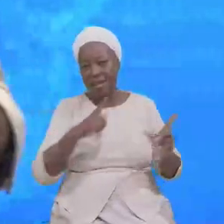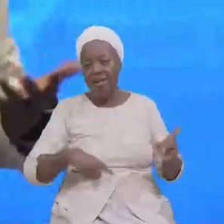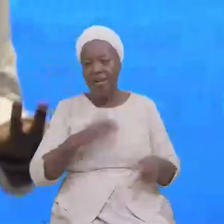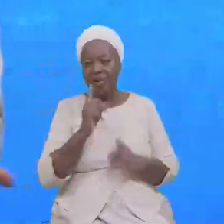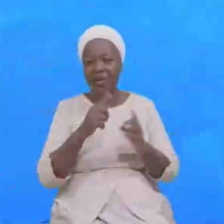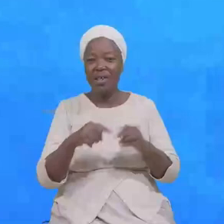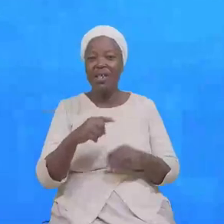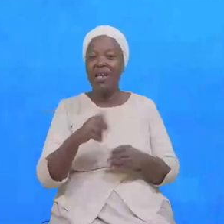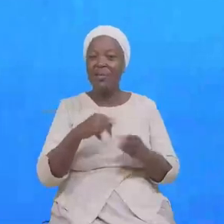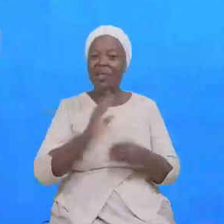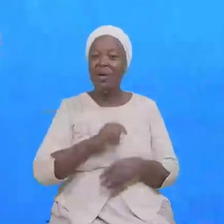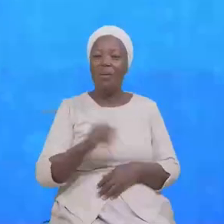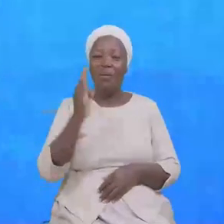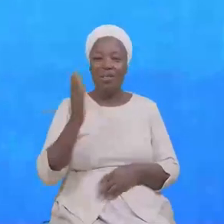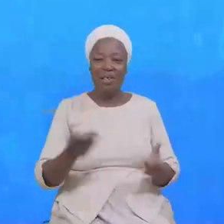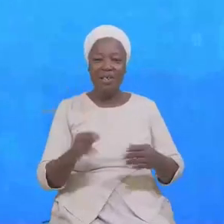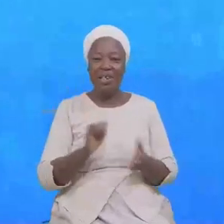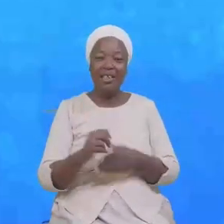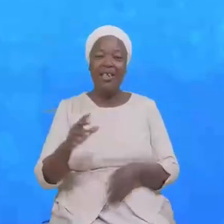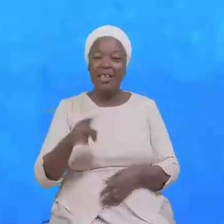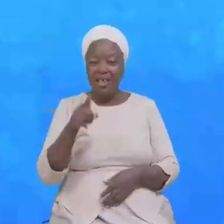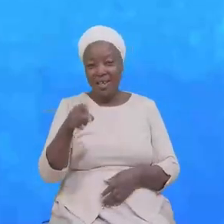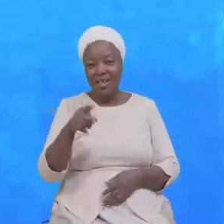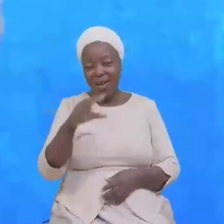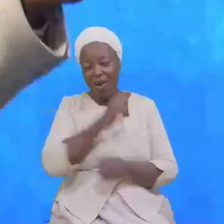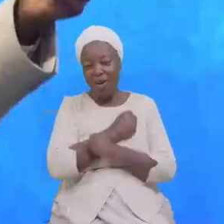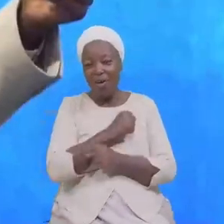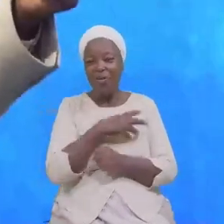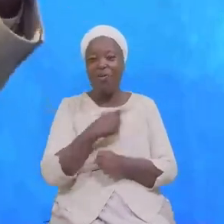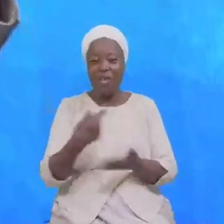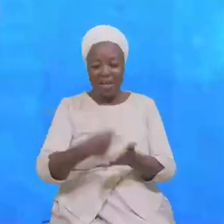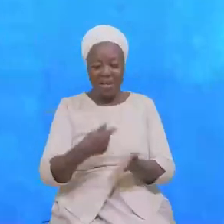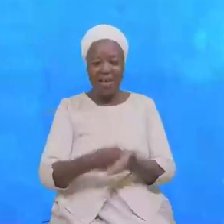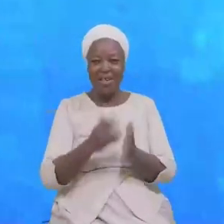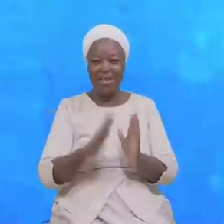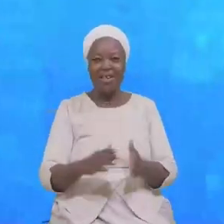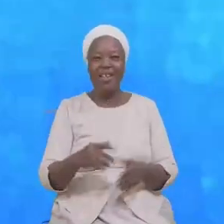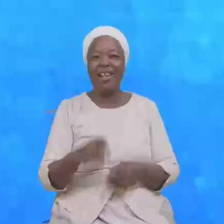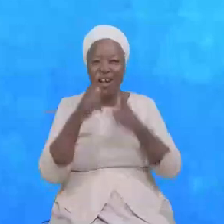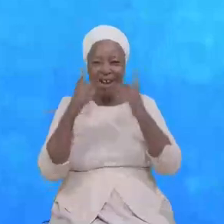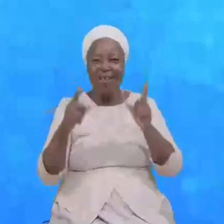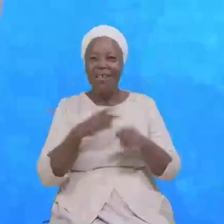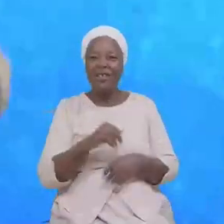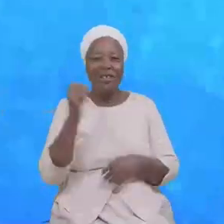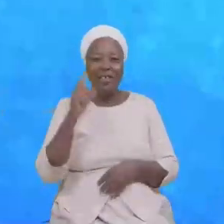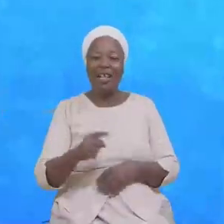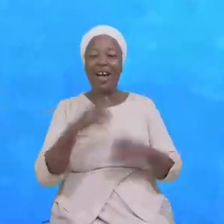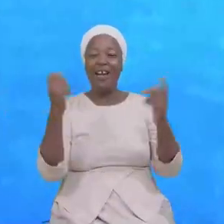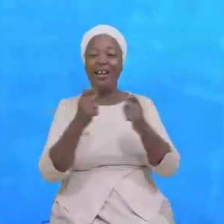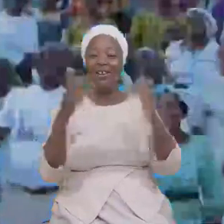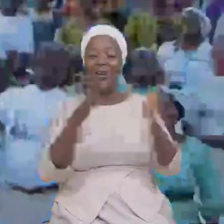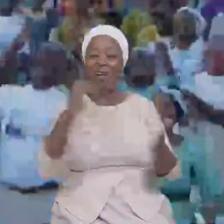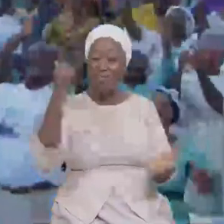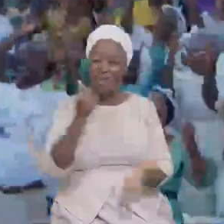la langue du Ghana. Comme je ne comprends pas la langue, le seul que je comprends c'est Alléluia, Amen. Est-ce que vous pouvez crier